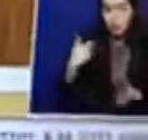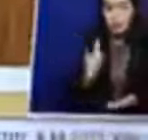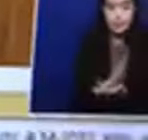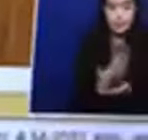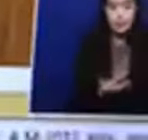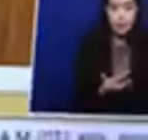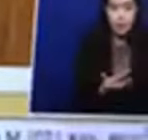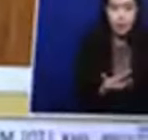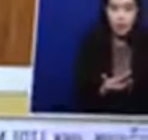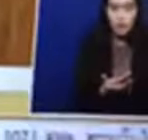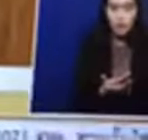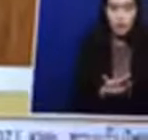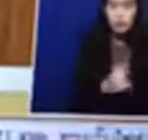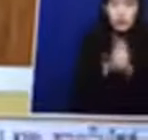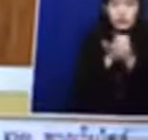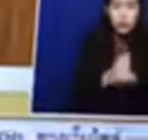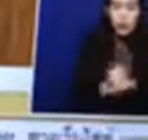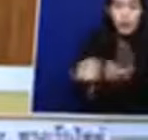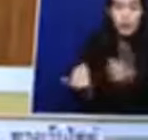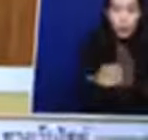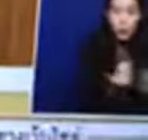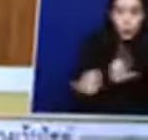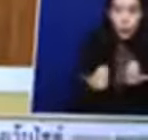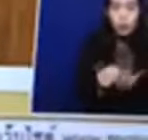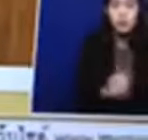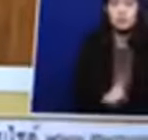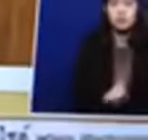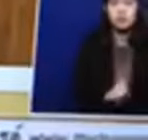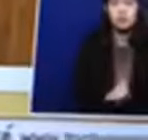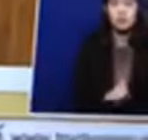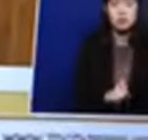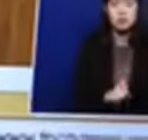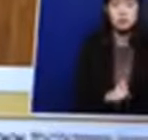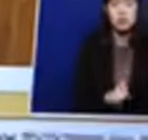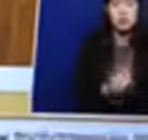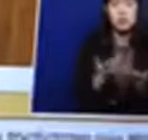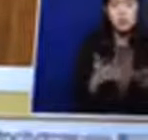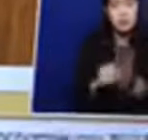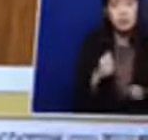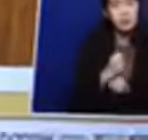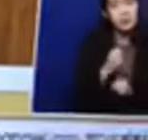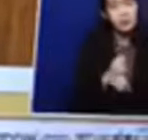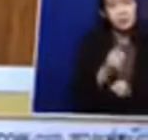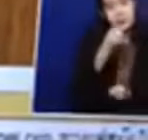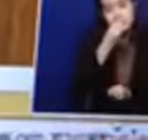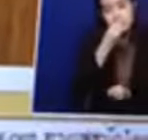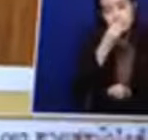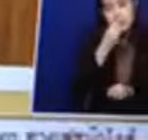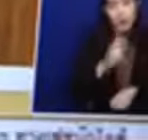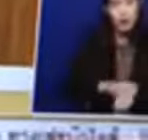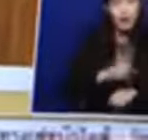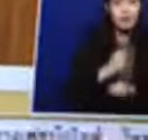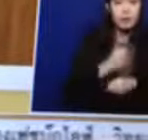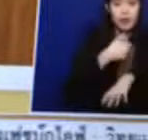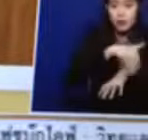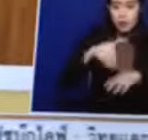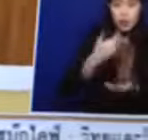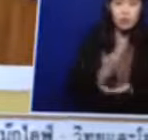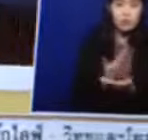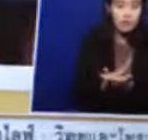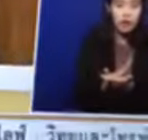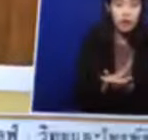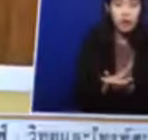เหลือบุตรเบี้ยกันดารเงินยังชีพหรือเงินค่าอาหารทำการนอกเวลาเหล่านี้ไม่ต้องนำม